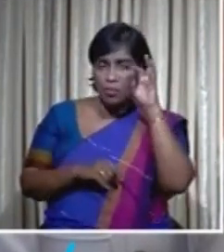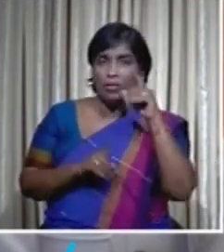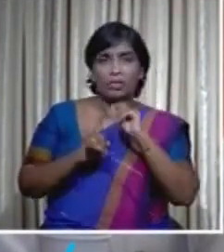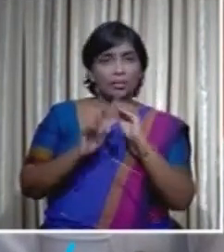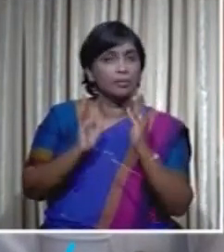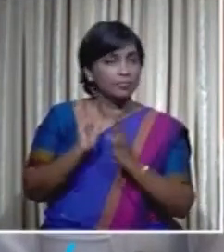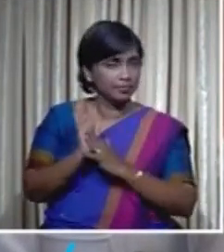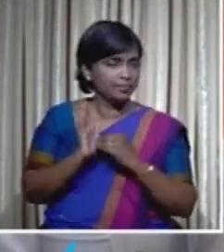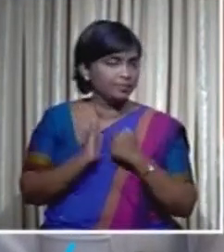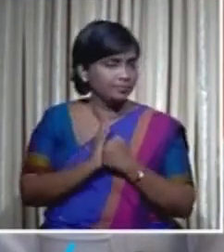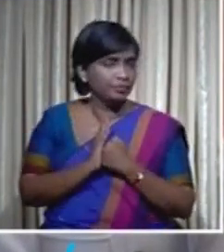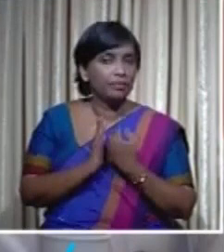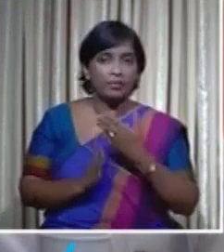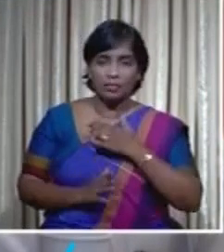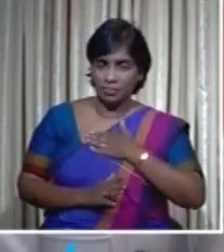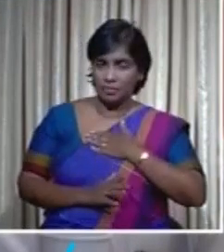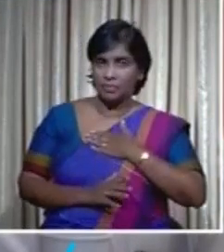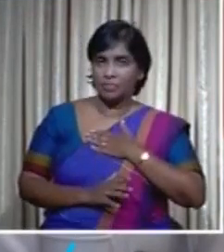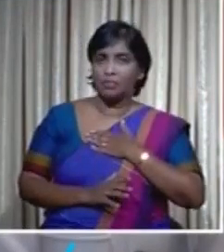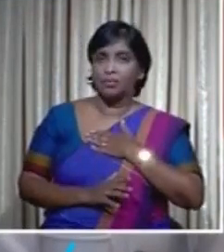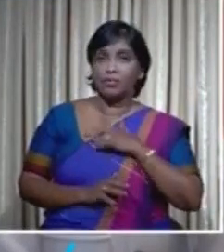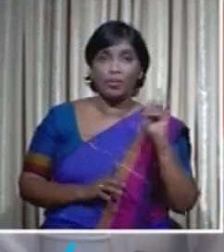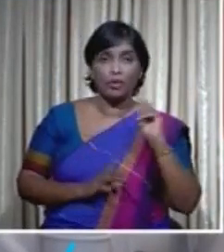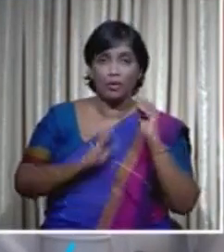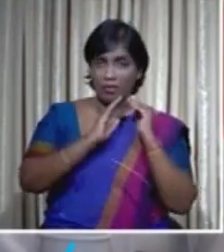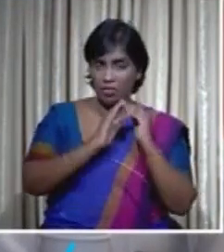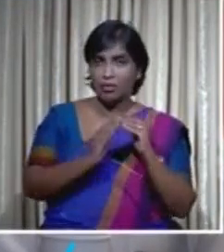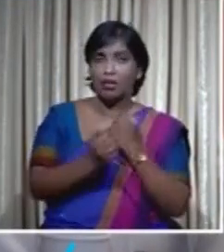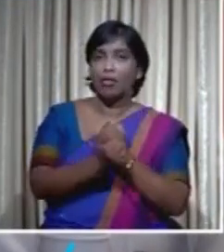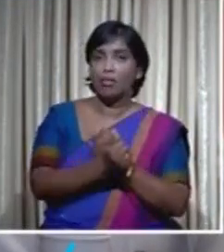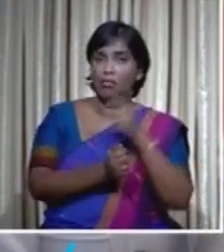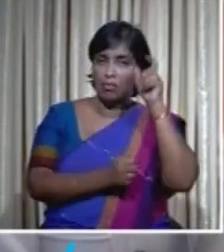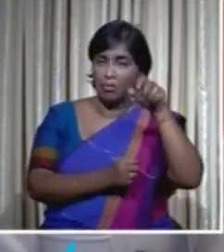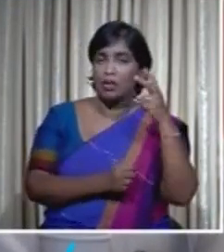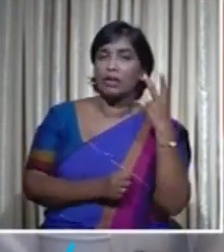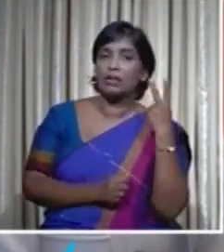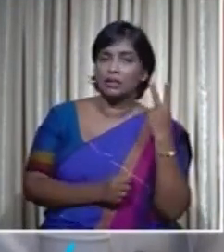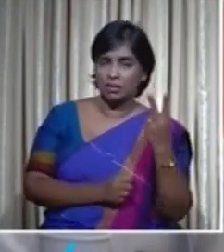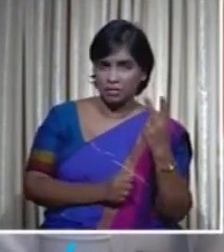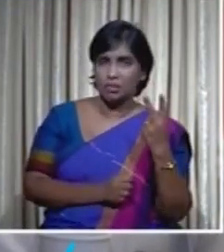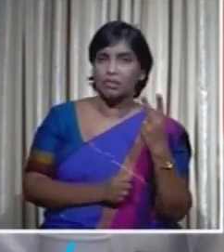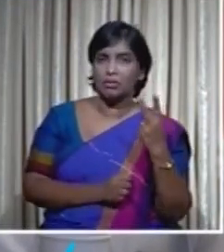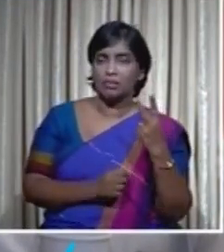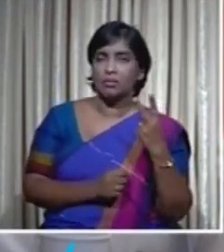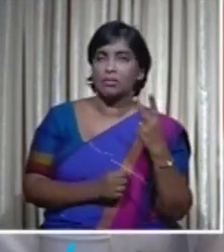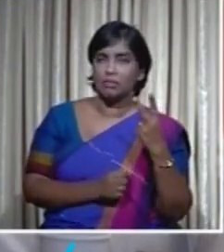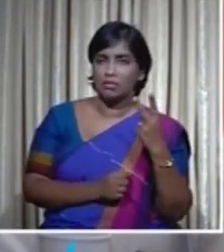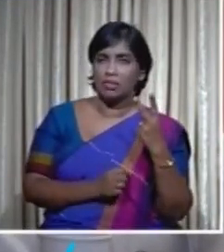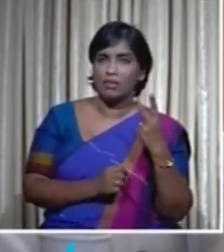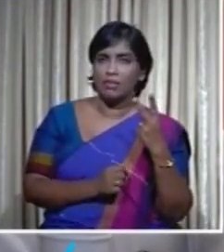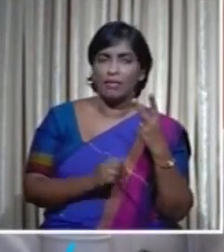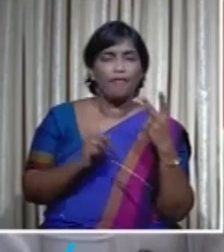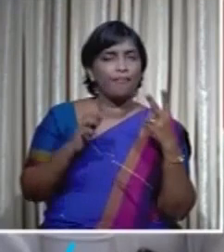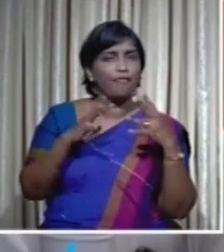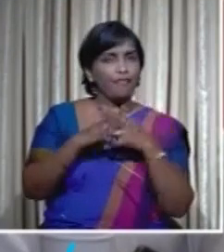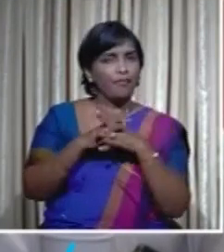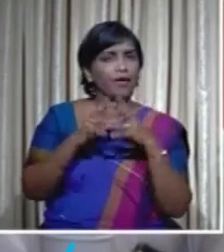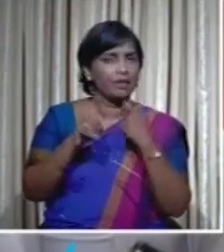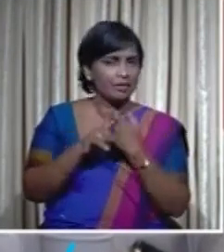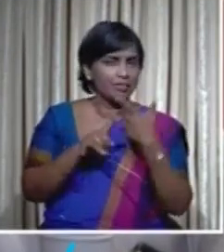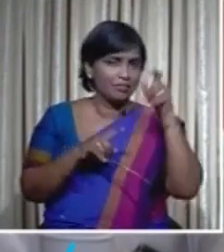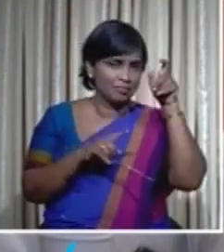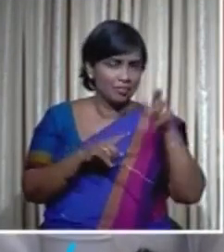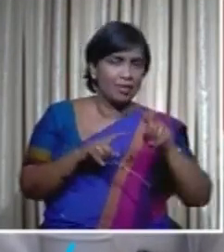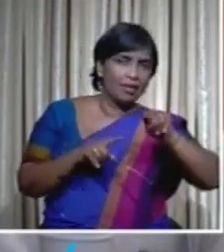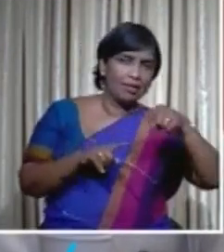என்னுடைய காரியாலயத்தில் 2 போலீசார், ஒரு SI விக்ரம சூரிய என்று சொல்லுகின்ற ஒருவர் உட்பட இன்னும் ஒருவர், அவர்கள்